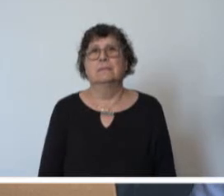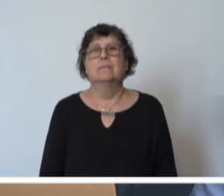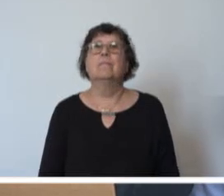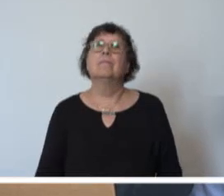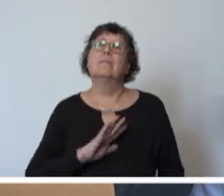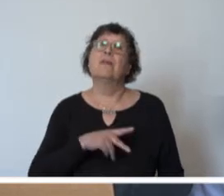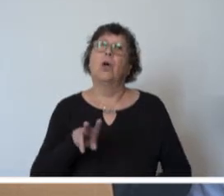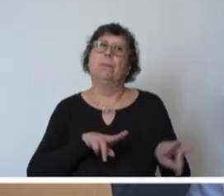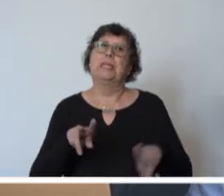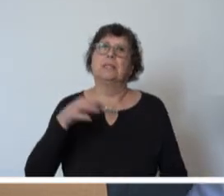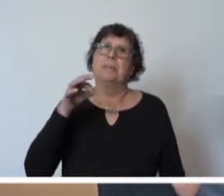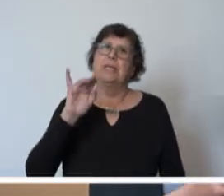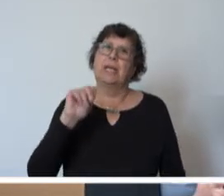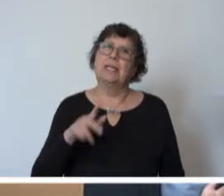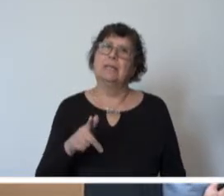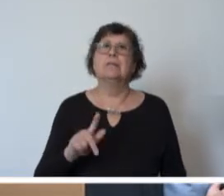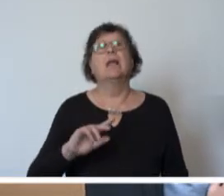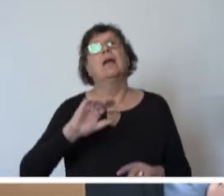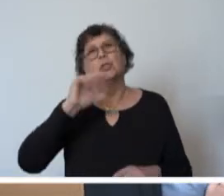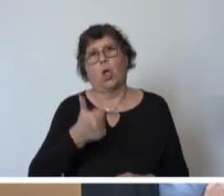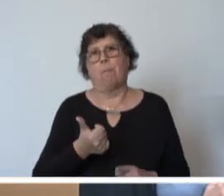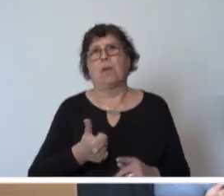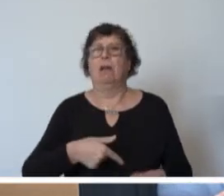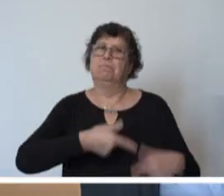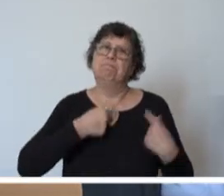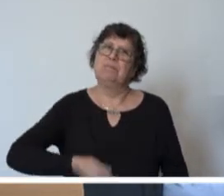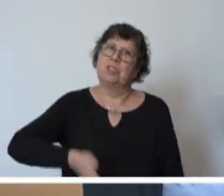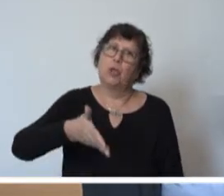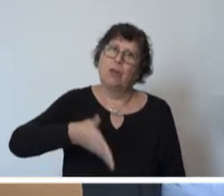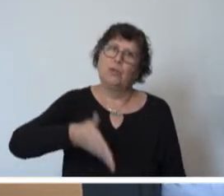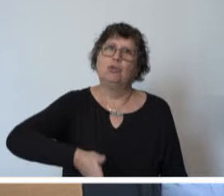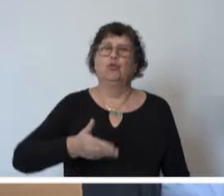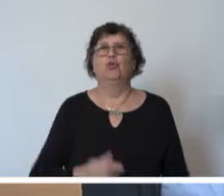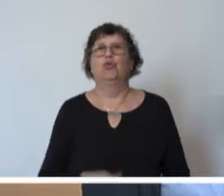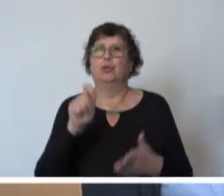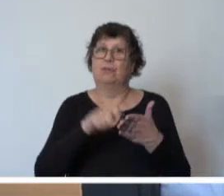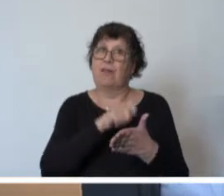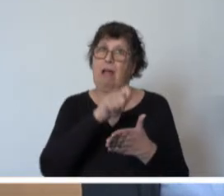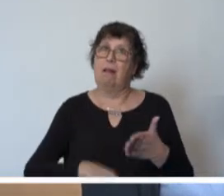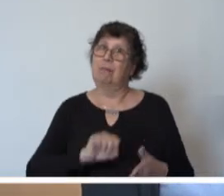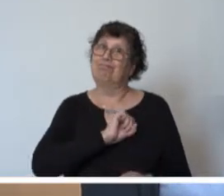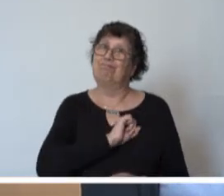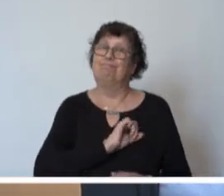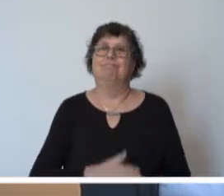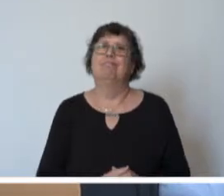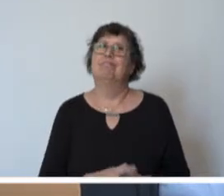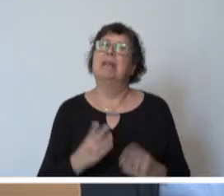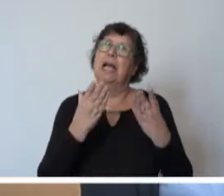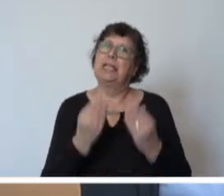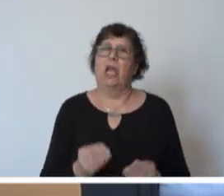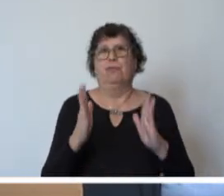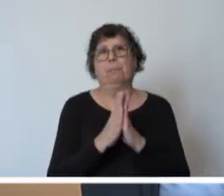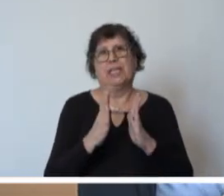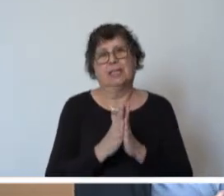Frau Ministerpräsidentin, nochmals meine herzliche Gratulation zur Wahl. Und ich darf Sie dann